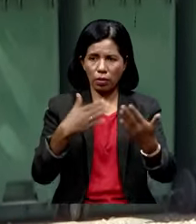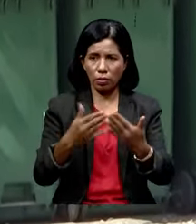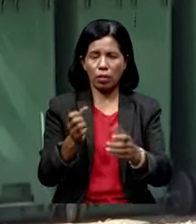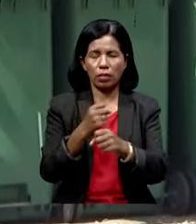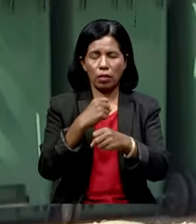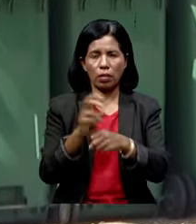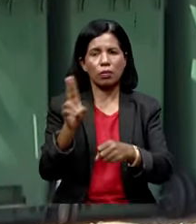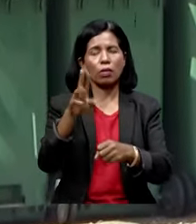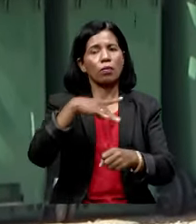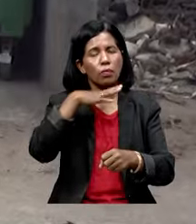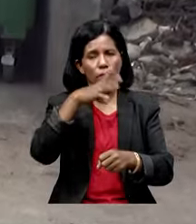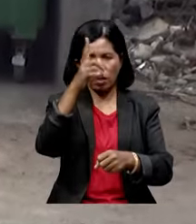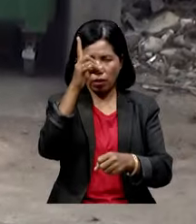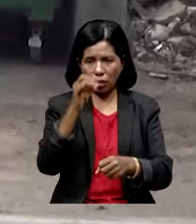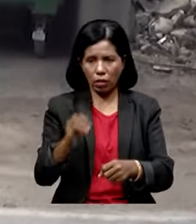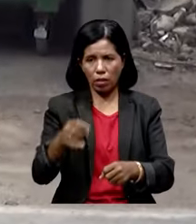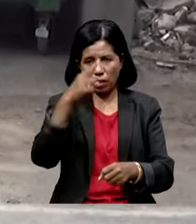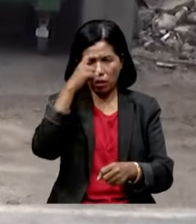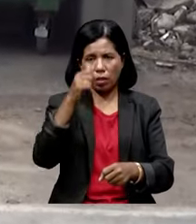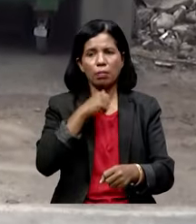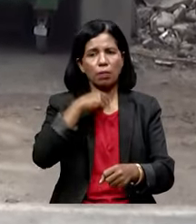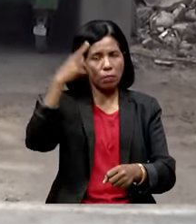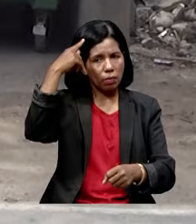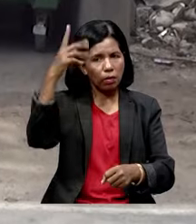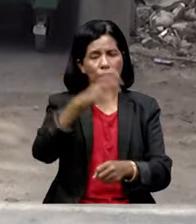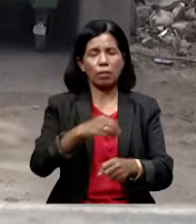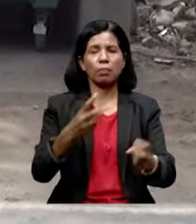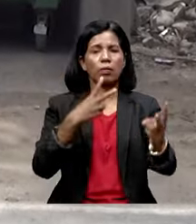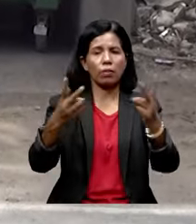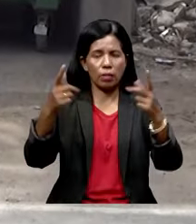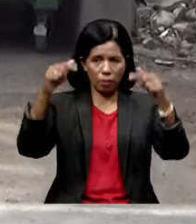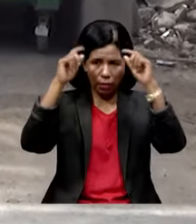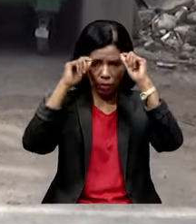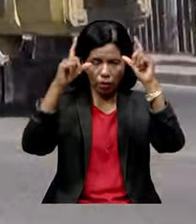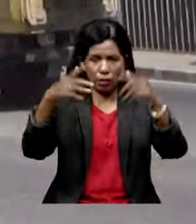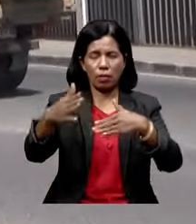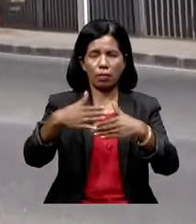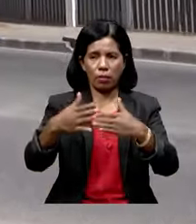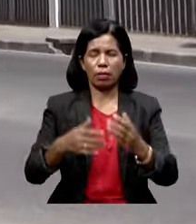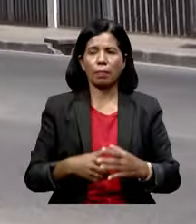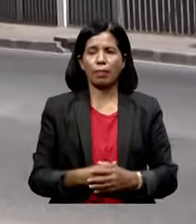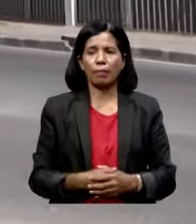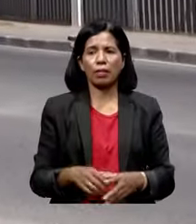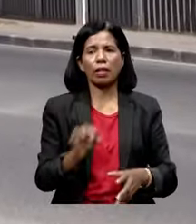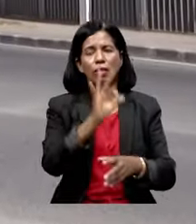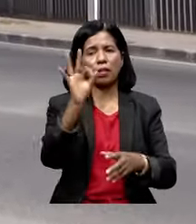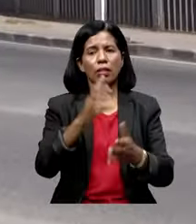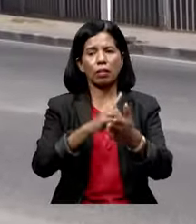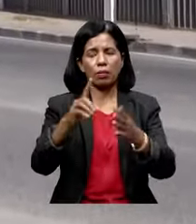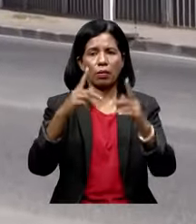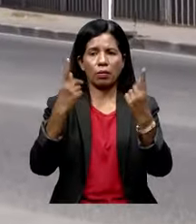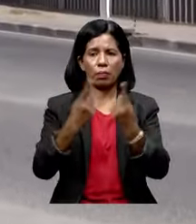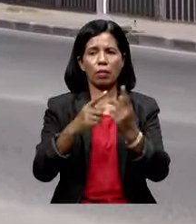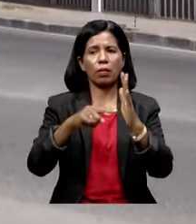luz está um liso e a capital Dili, também o Papa Francisco na visita mais Timor-Leste, Bessicona. E a sexta semana, a companhia